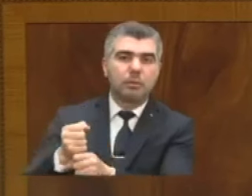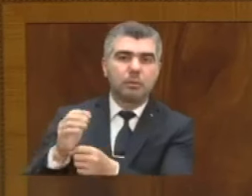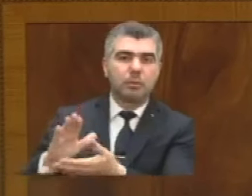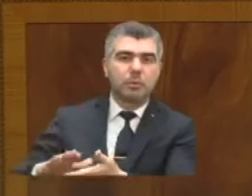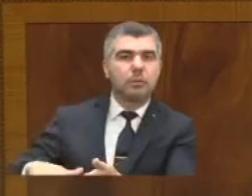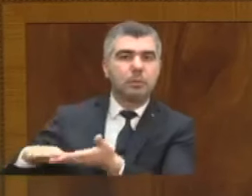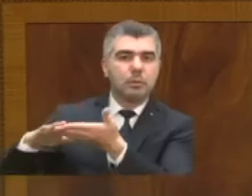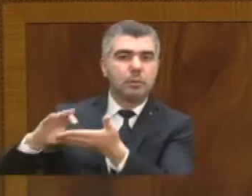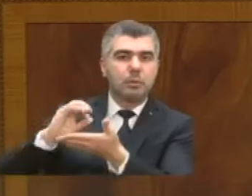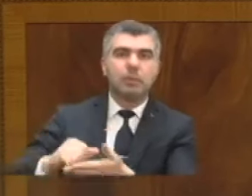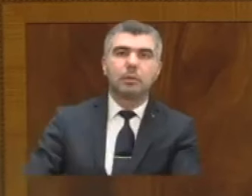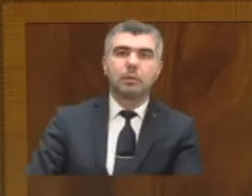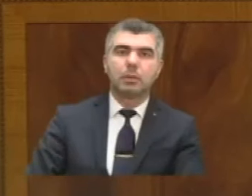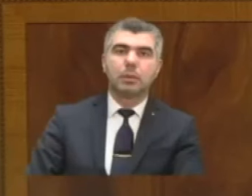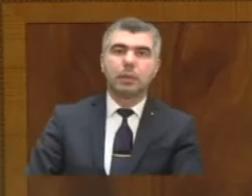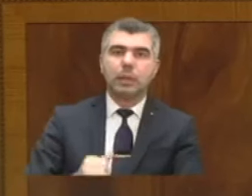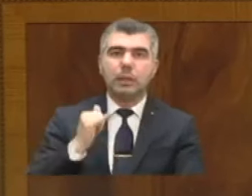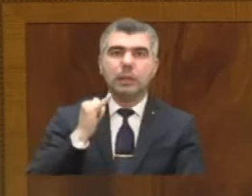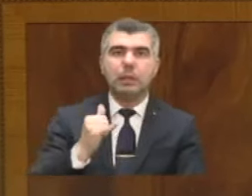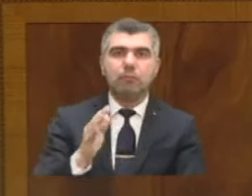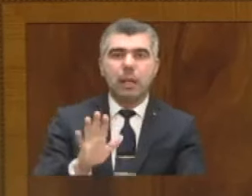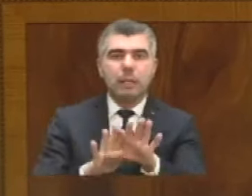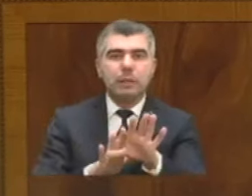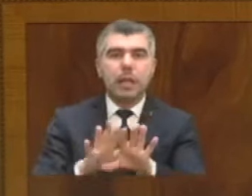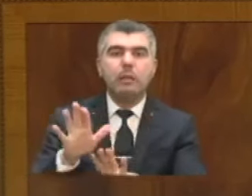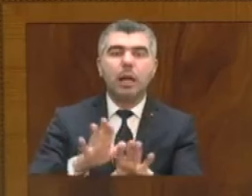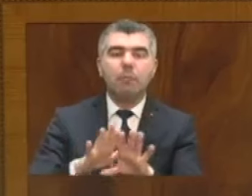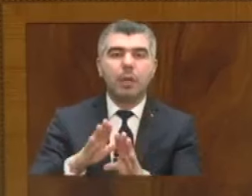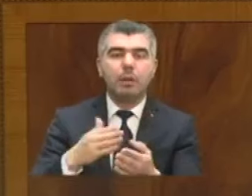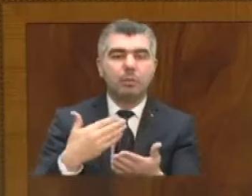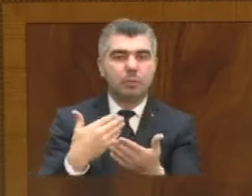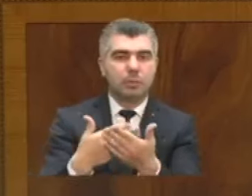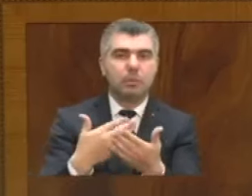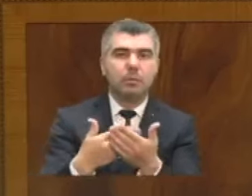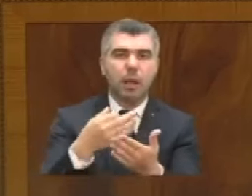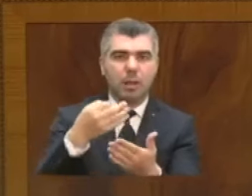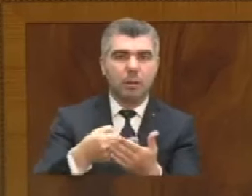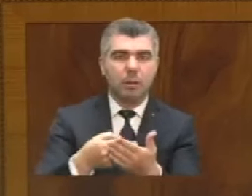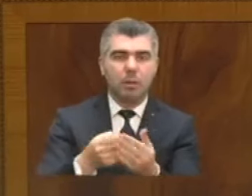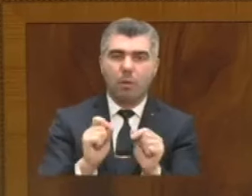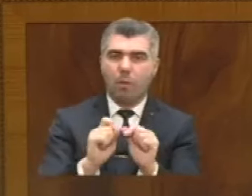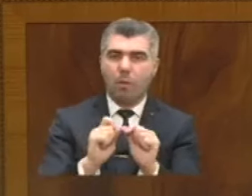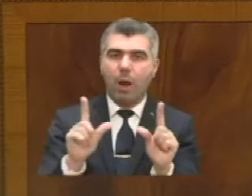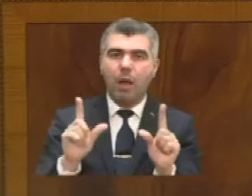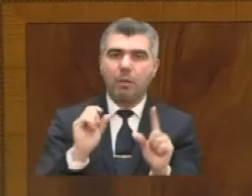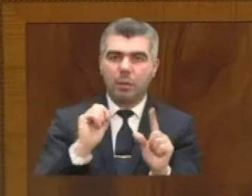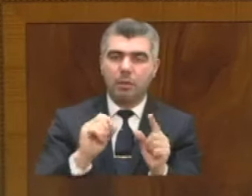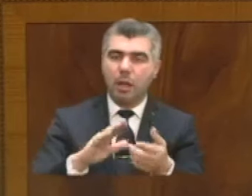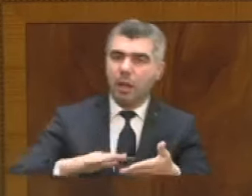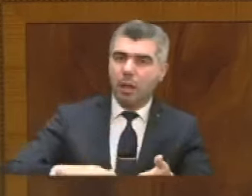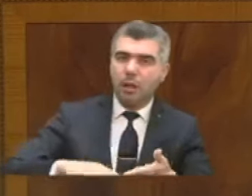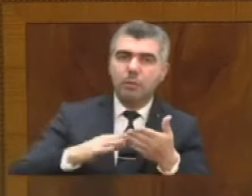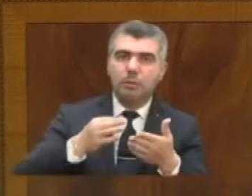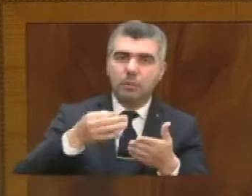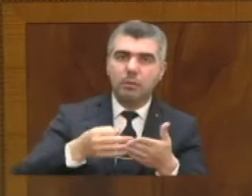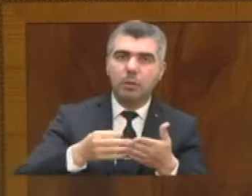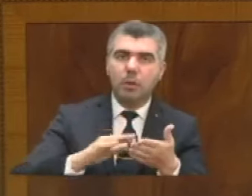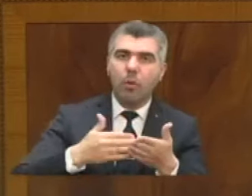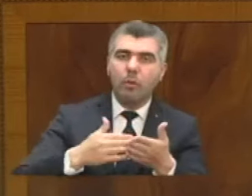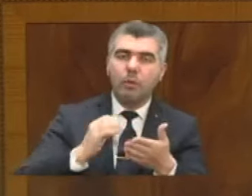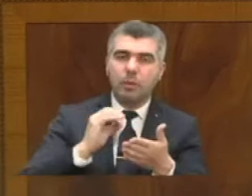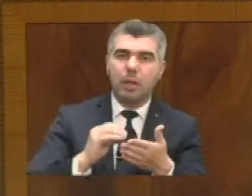لجلالته التدابير العملية الكفيلة بالارتقاء